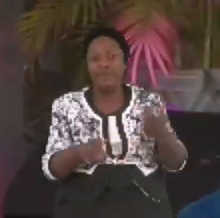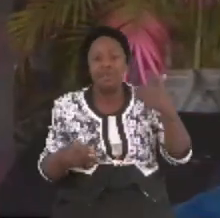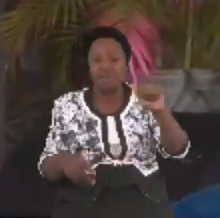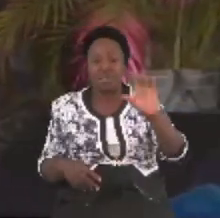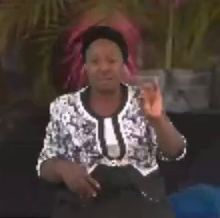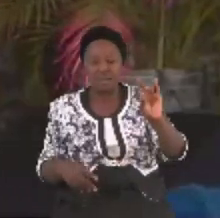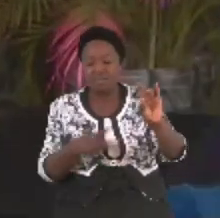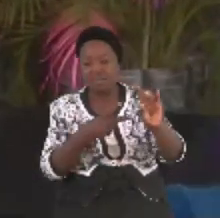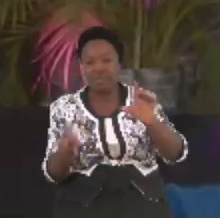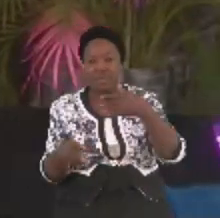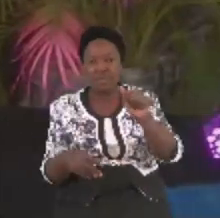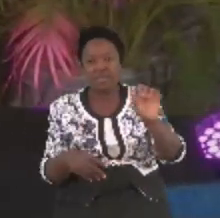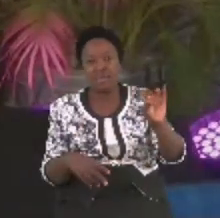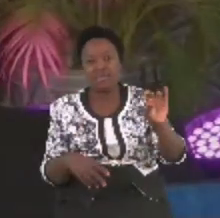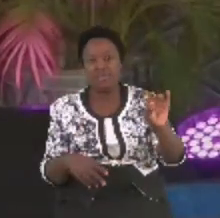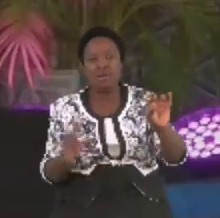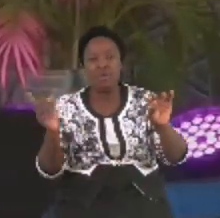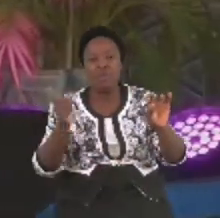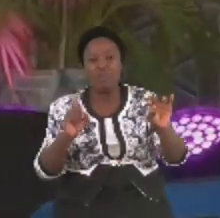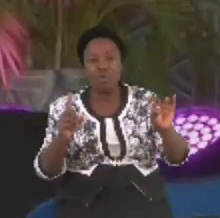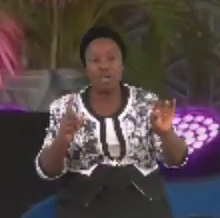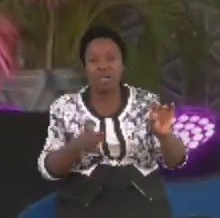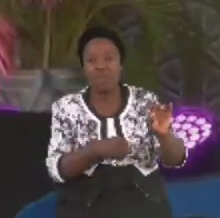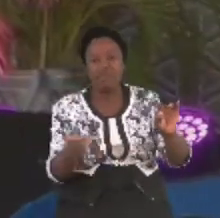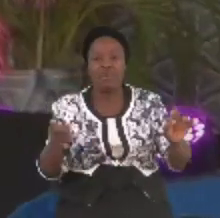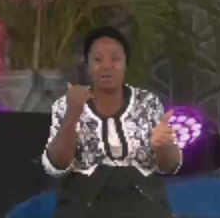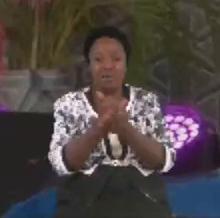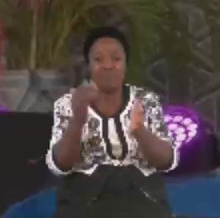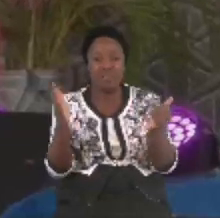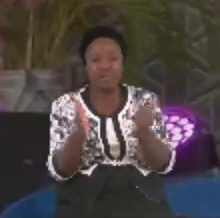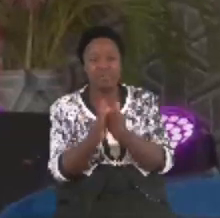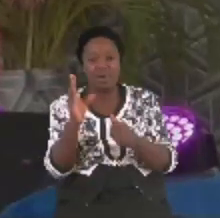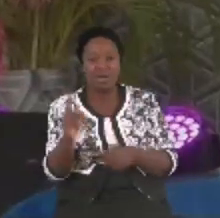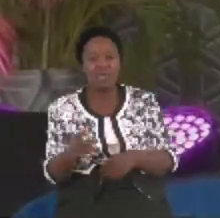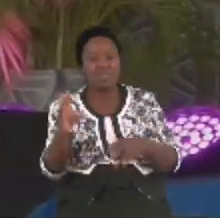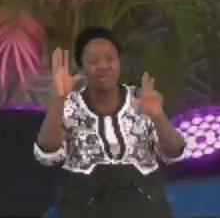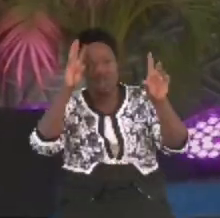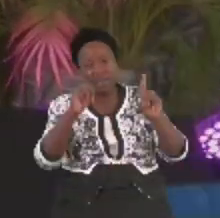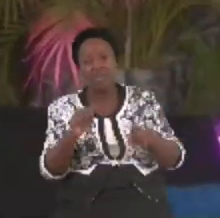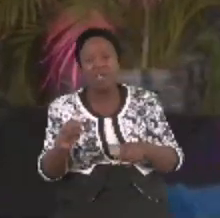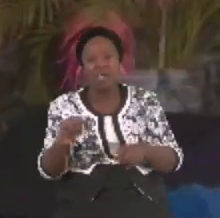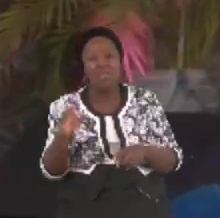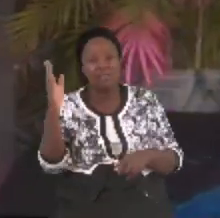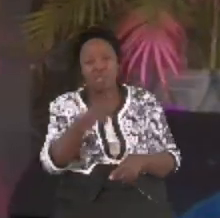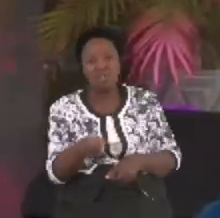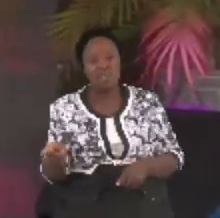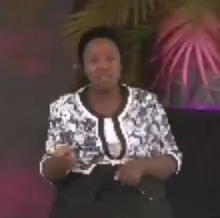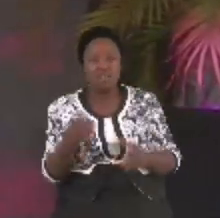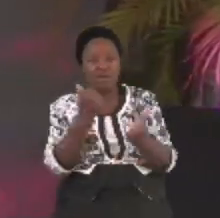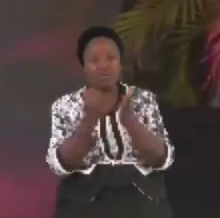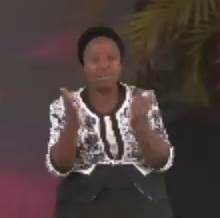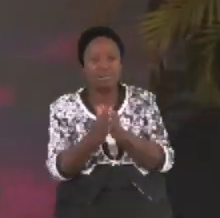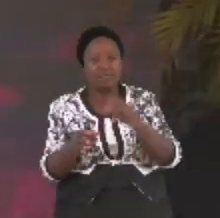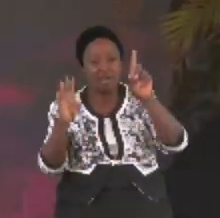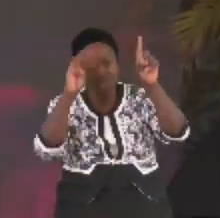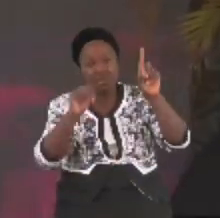Verset 18, c'est là qu'il fut crucifié. Et c'est là qu'il fut crucifié.